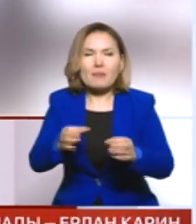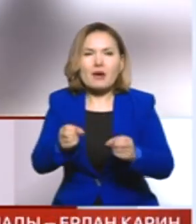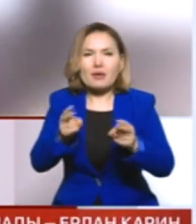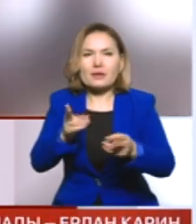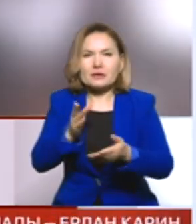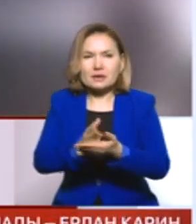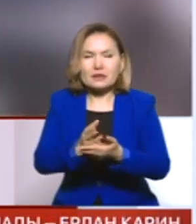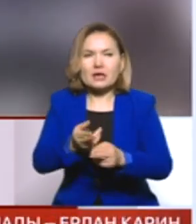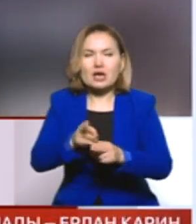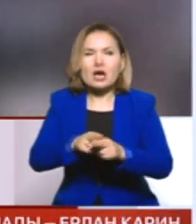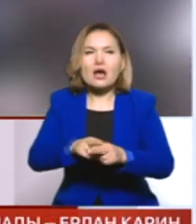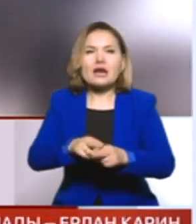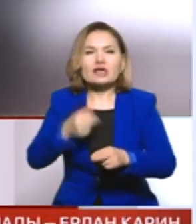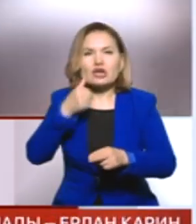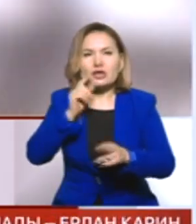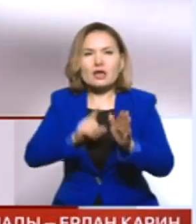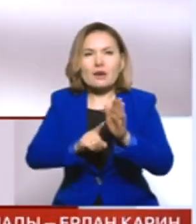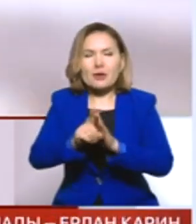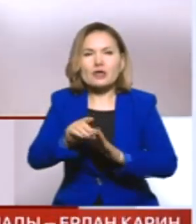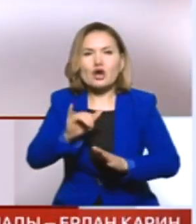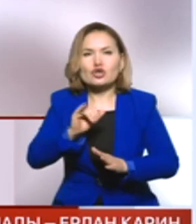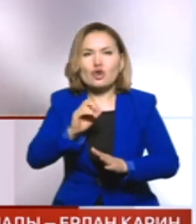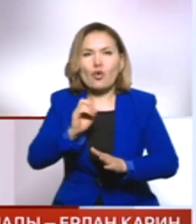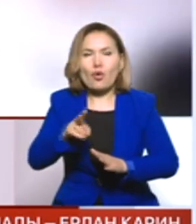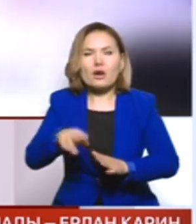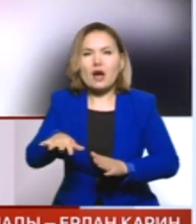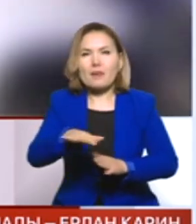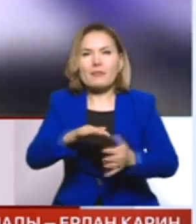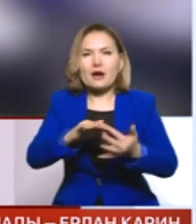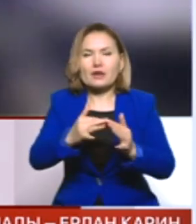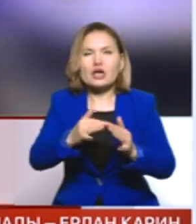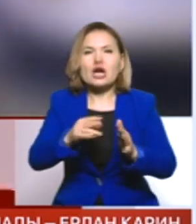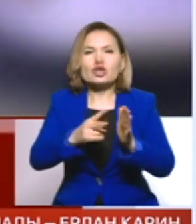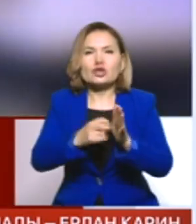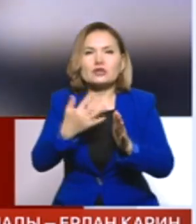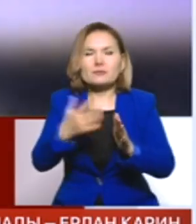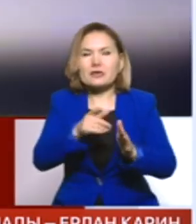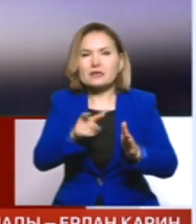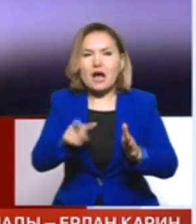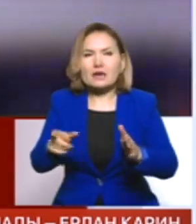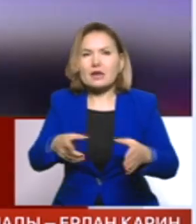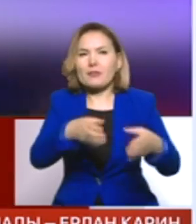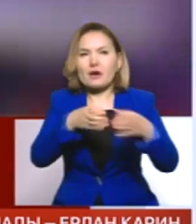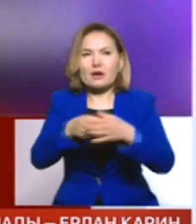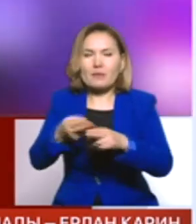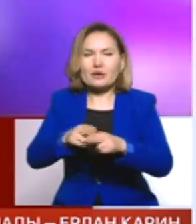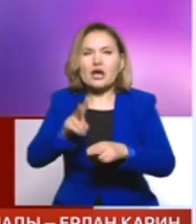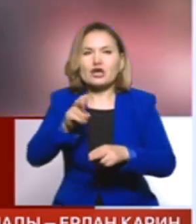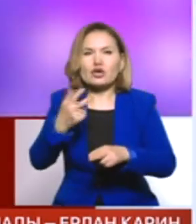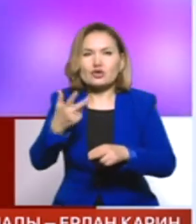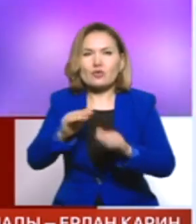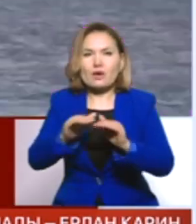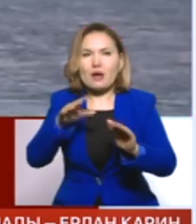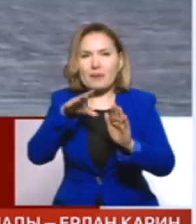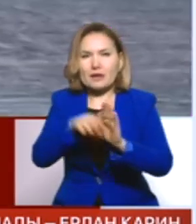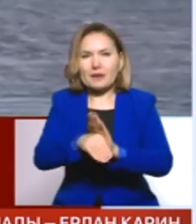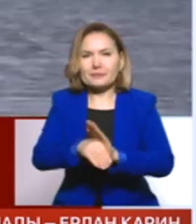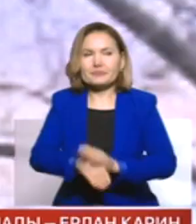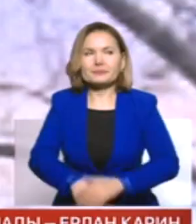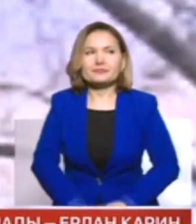тұр. Сол себепті кешеден бері Ұзынкөл ауылынан 705 адам эвакуацияланды, олардың 230-ы бала.